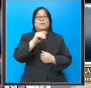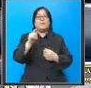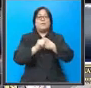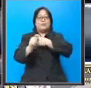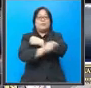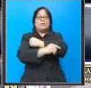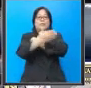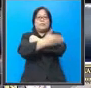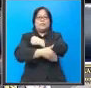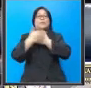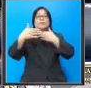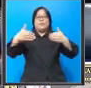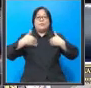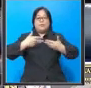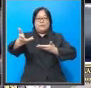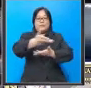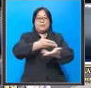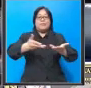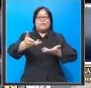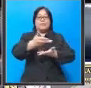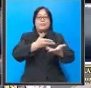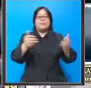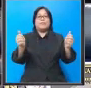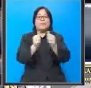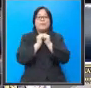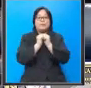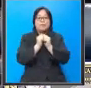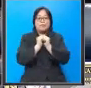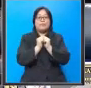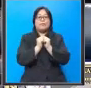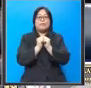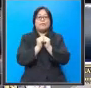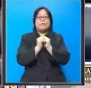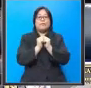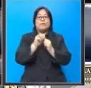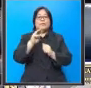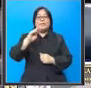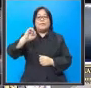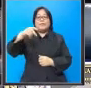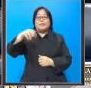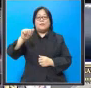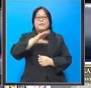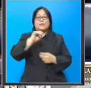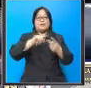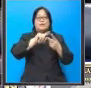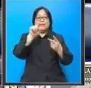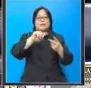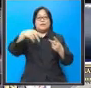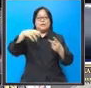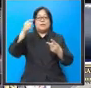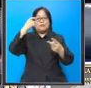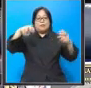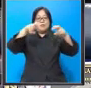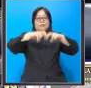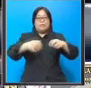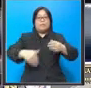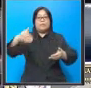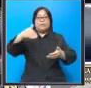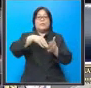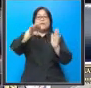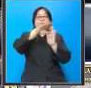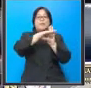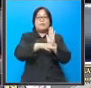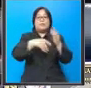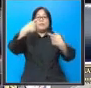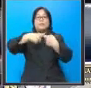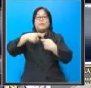telah mengadakan sesi sesi huruf dengan dari emas khodan zpt mengkaji 10 Peraturan yang